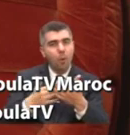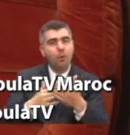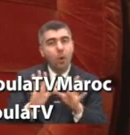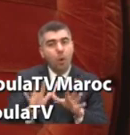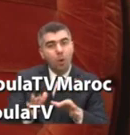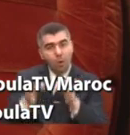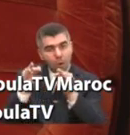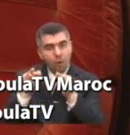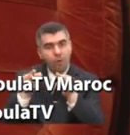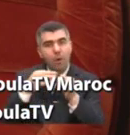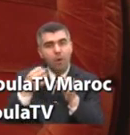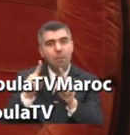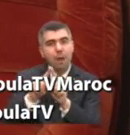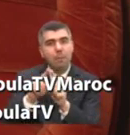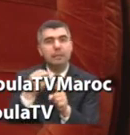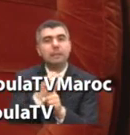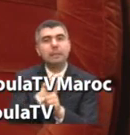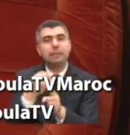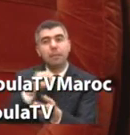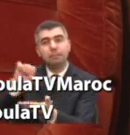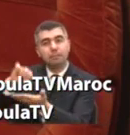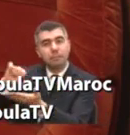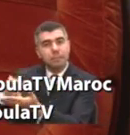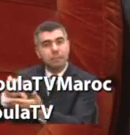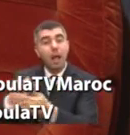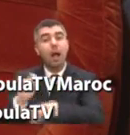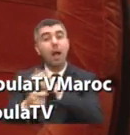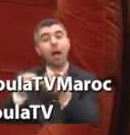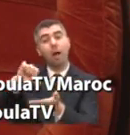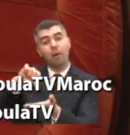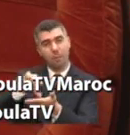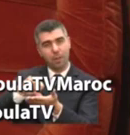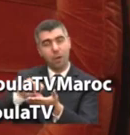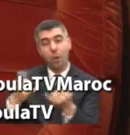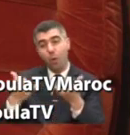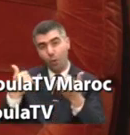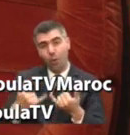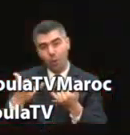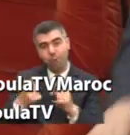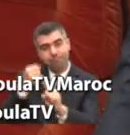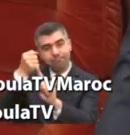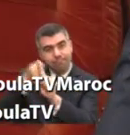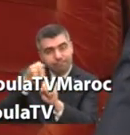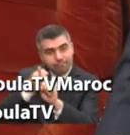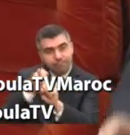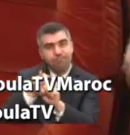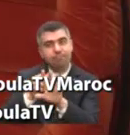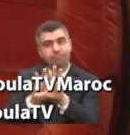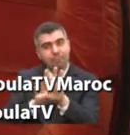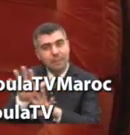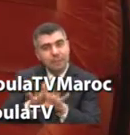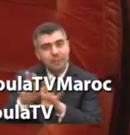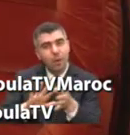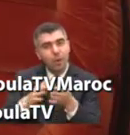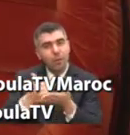ديالو تلك المراكز الصحيه خاصه القرويه. اليوم كاين واحد العمل في تعزيز الموارد في المراكز القرويه،